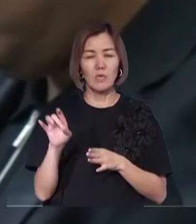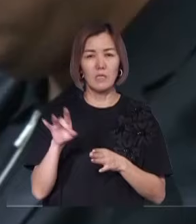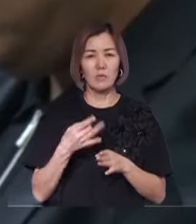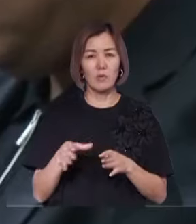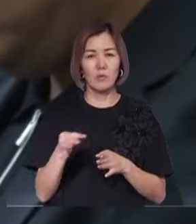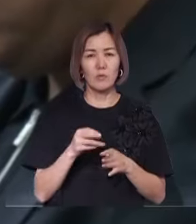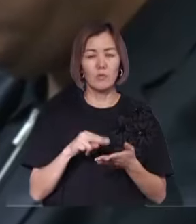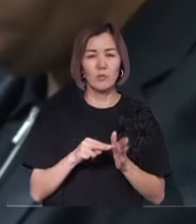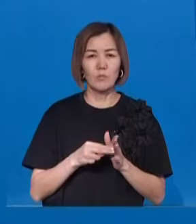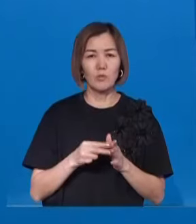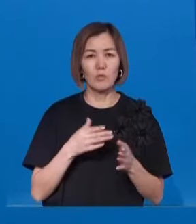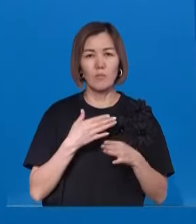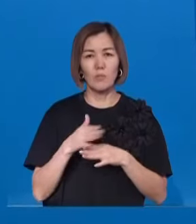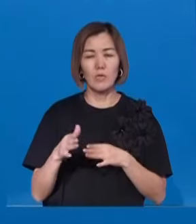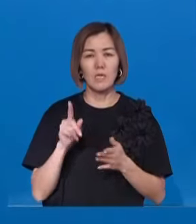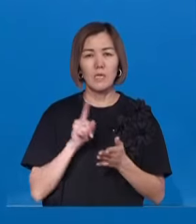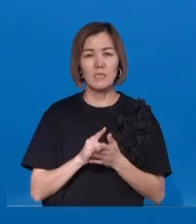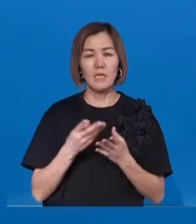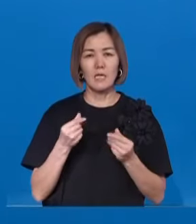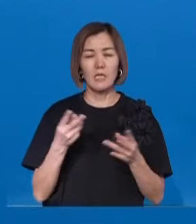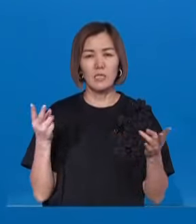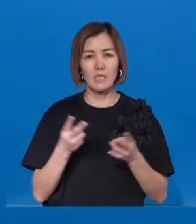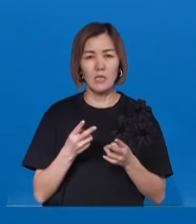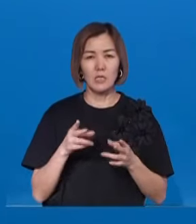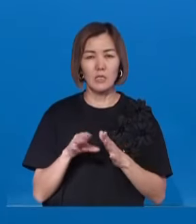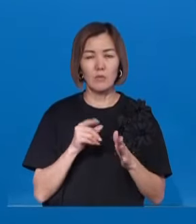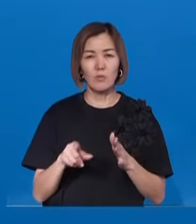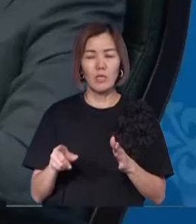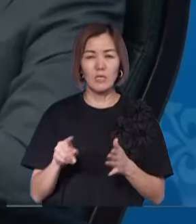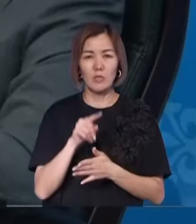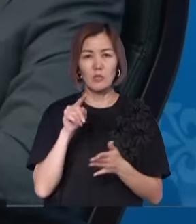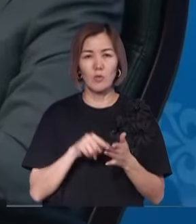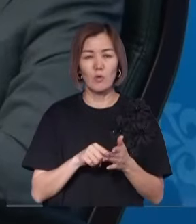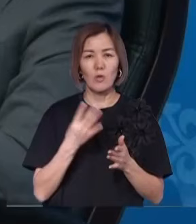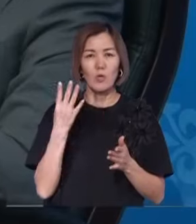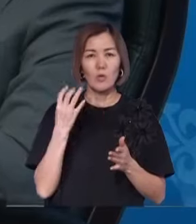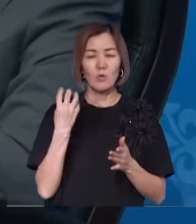үшін республикалық облыстық бюджеттен бөлек салық қаражаты керек. Депутаттардың да сұрағы осы.